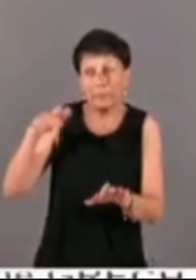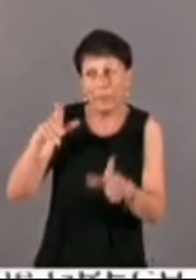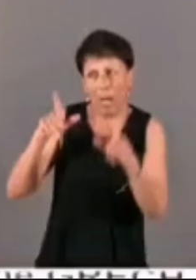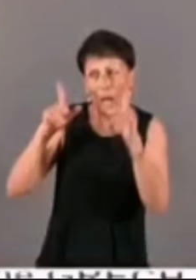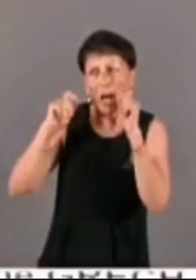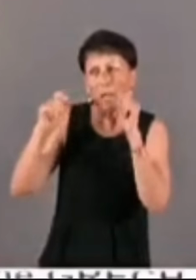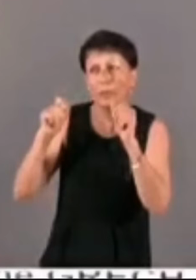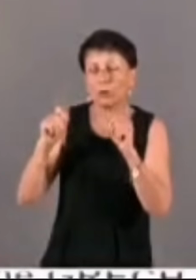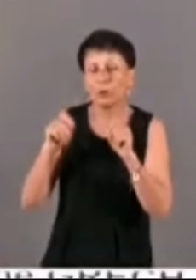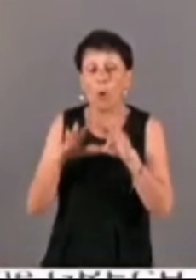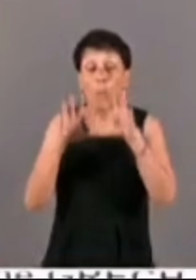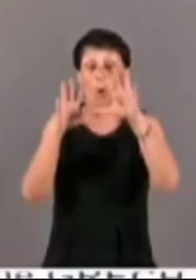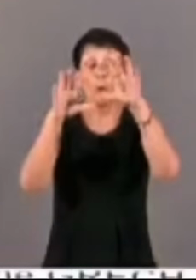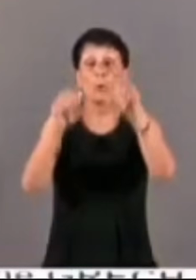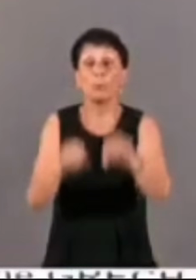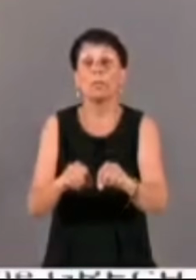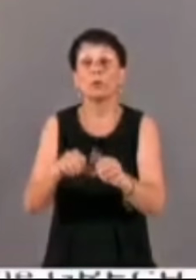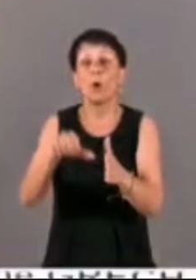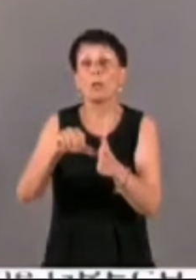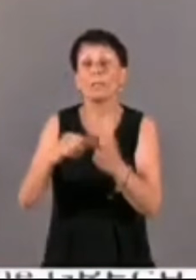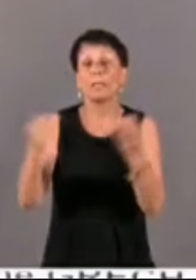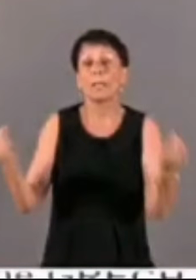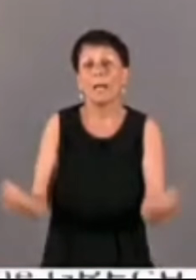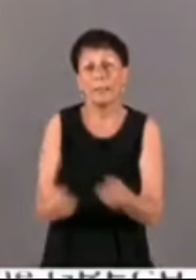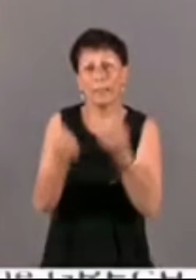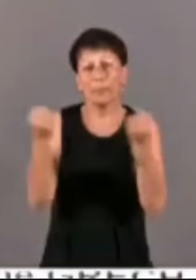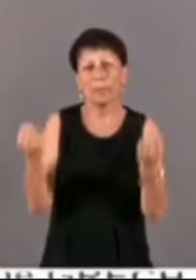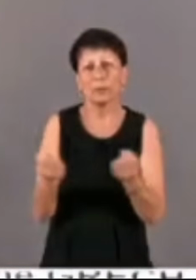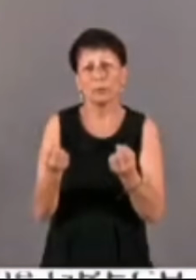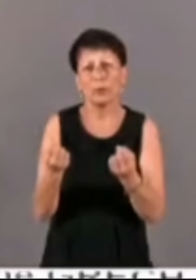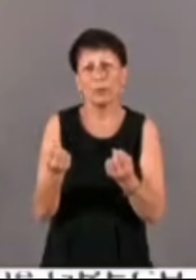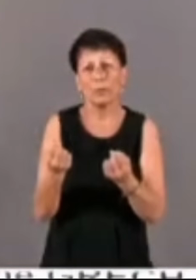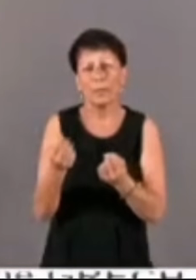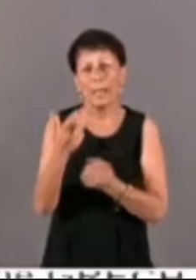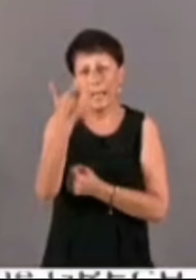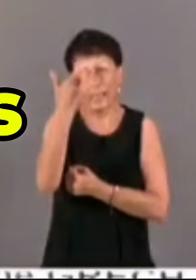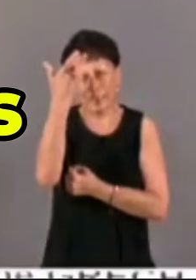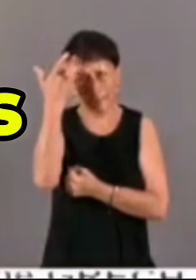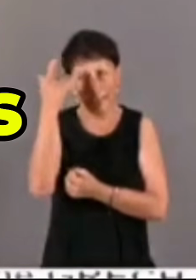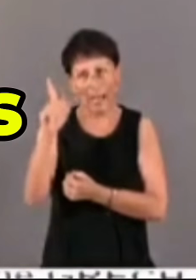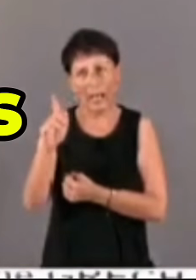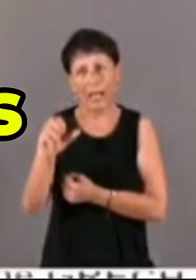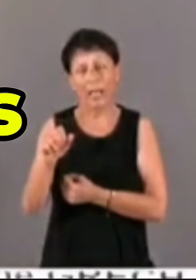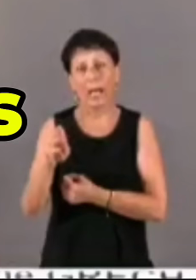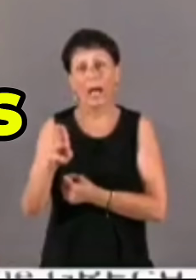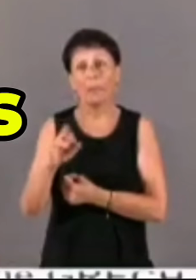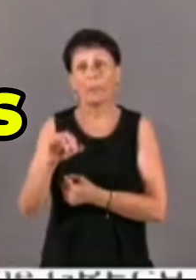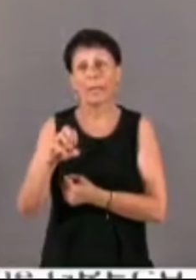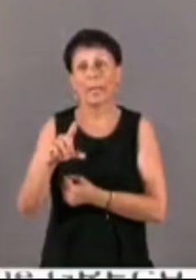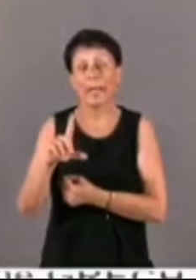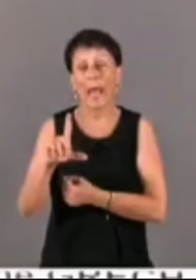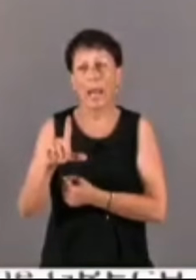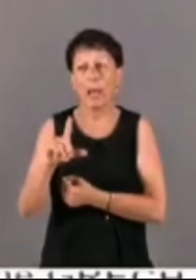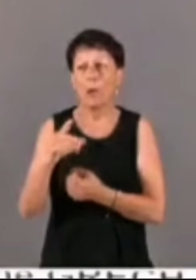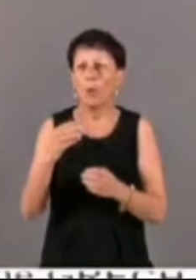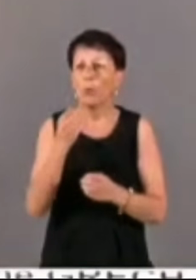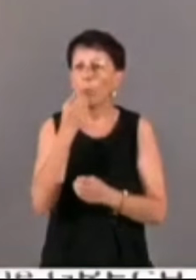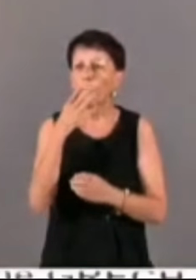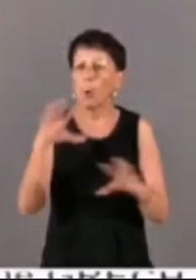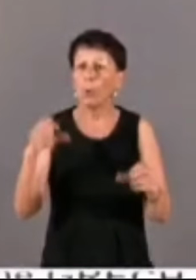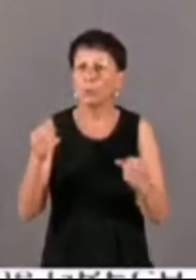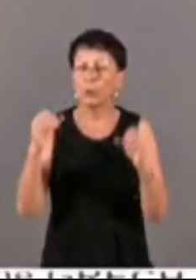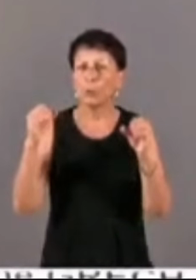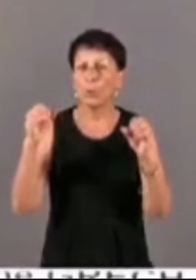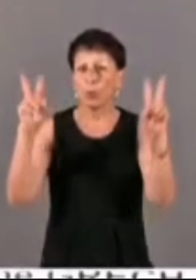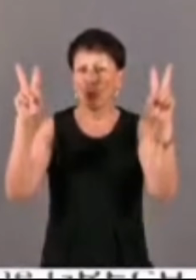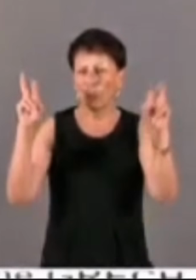attention sur l'occupation du centre d'animation de Saint-Gabriel à Bon Secours depuis 5 ans. Là encore,